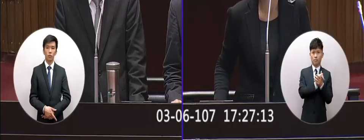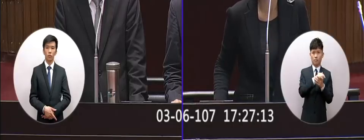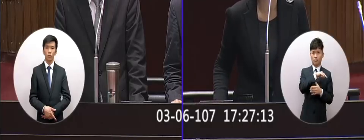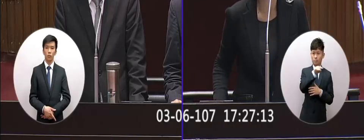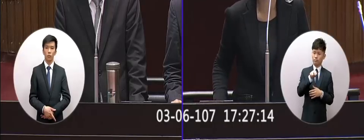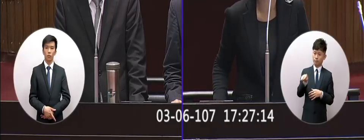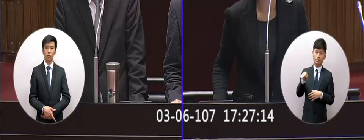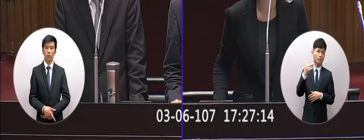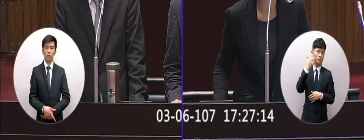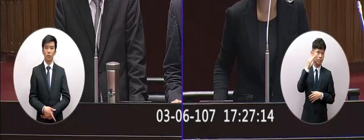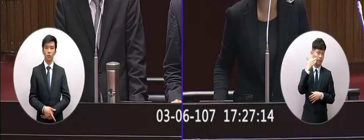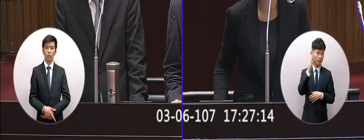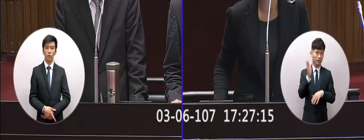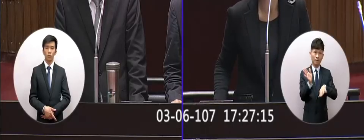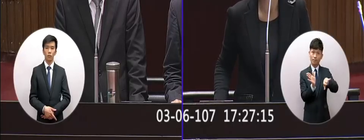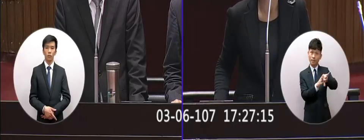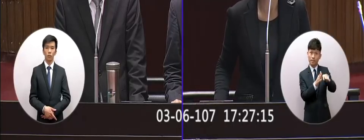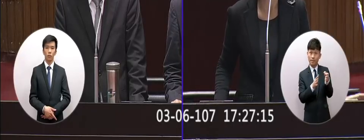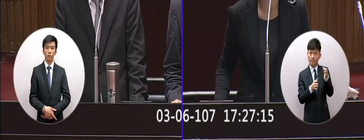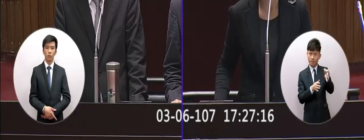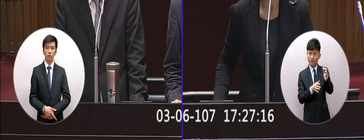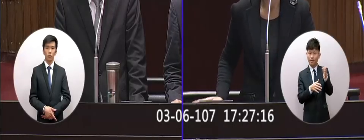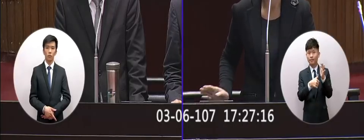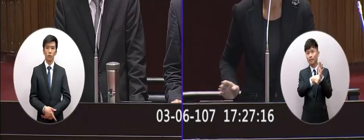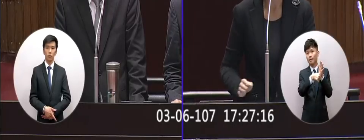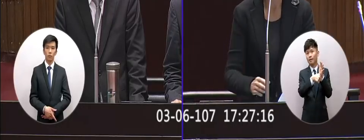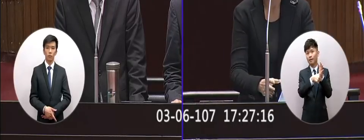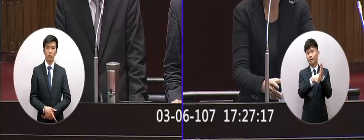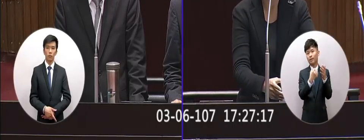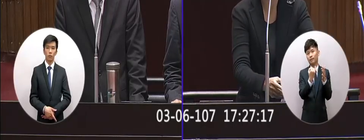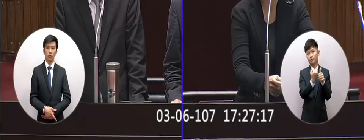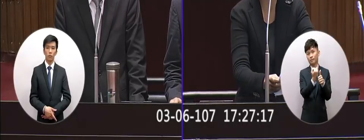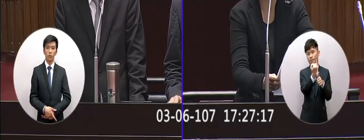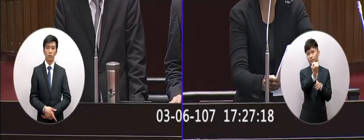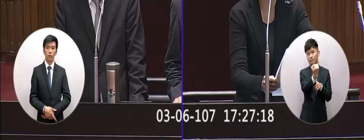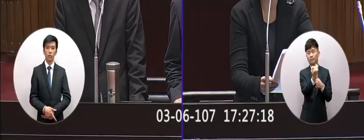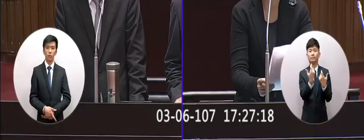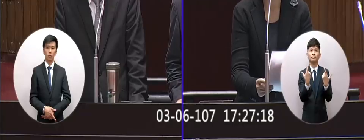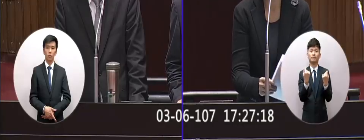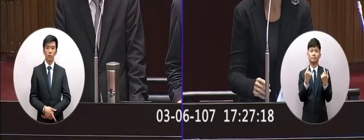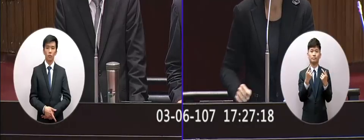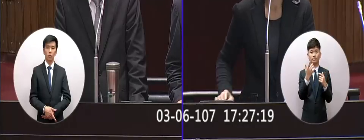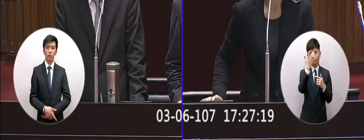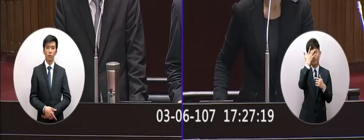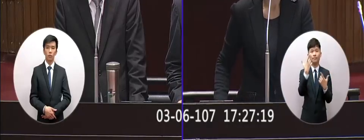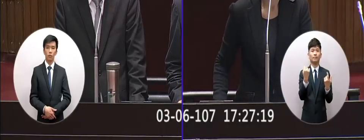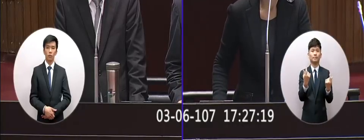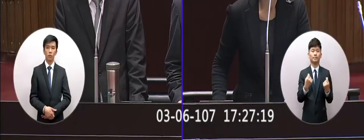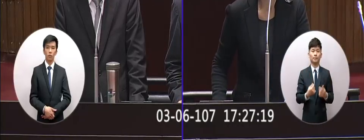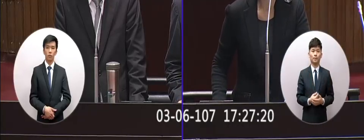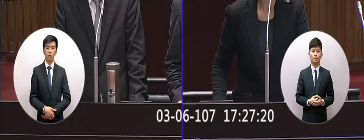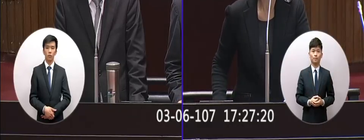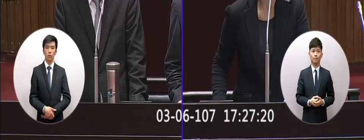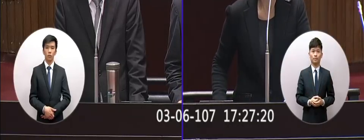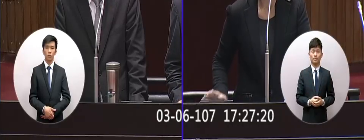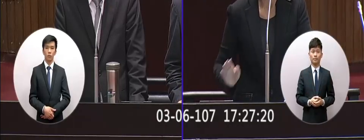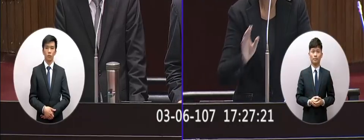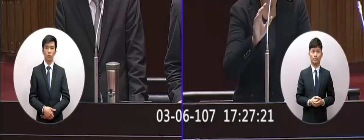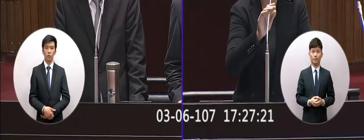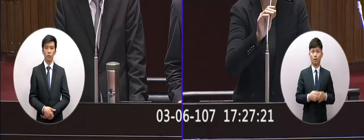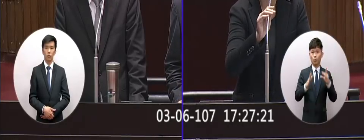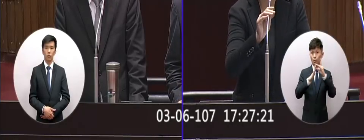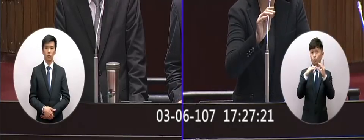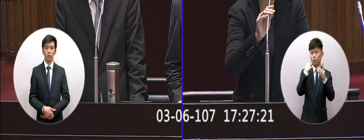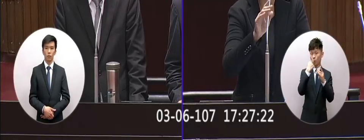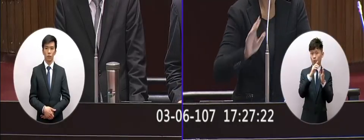左边的这一位，他的太太一模一样，面临的是相同的问题。这一份